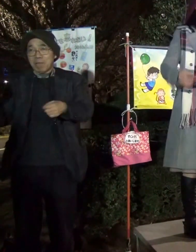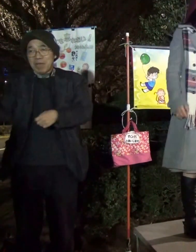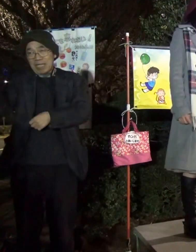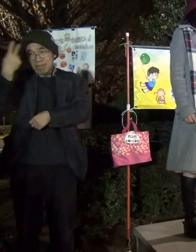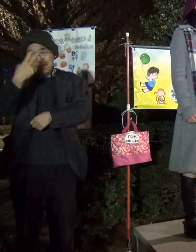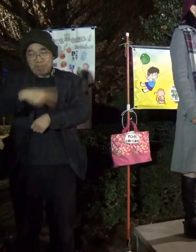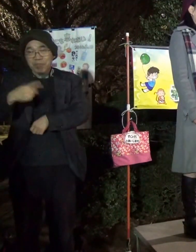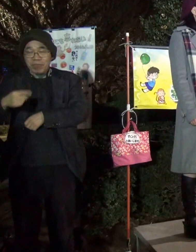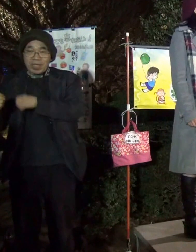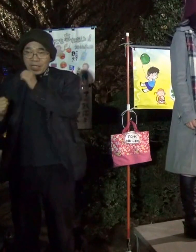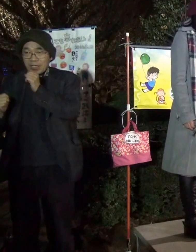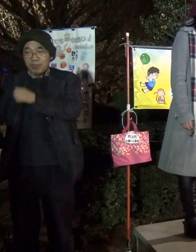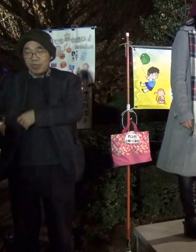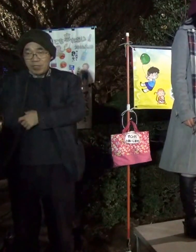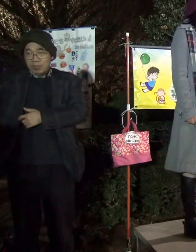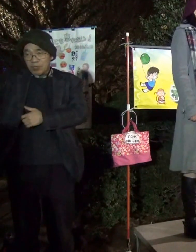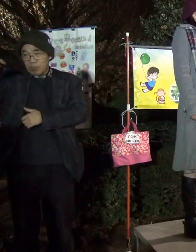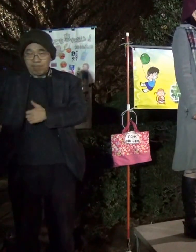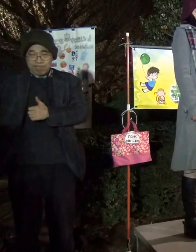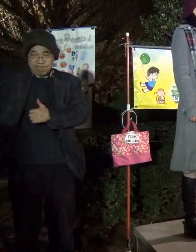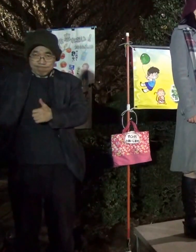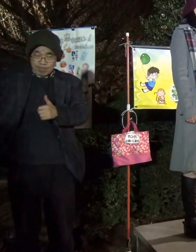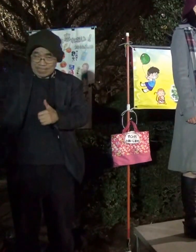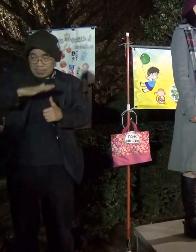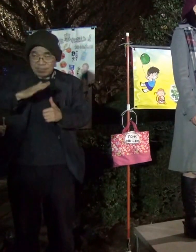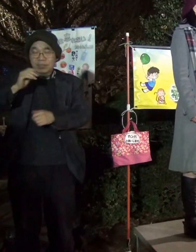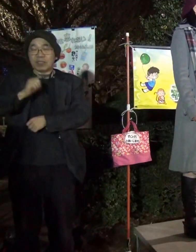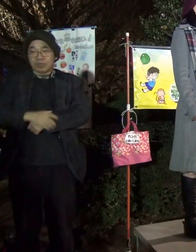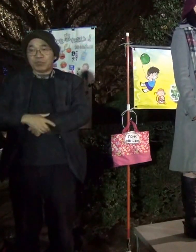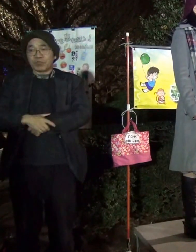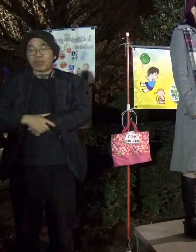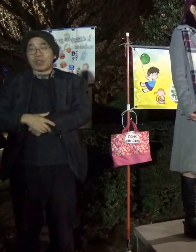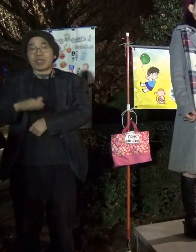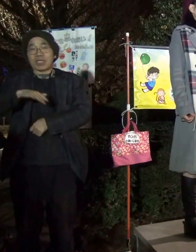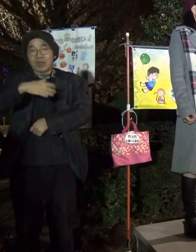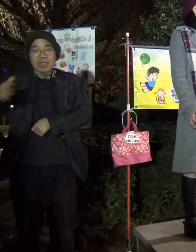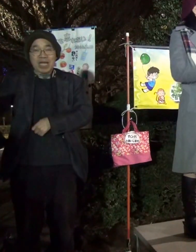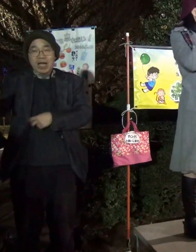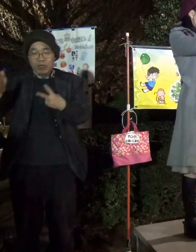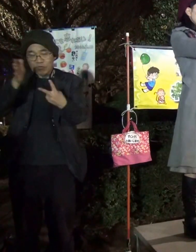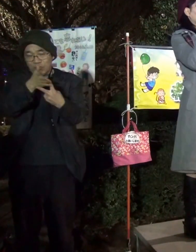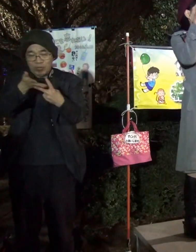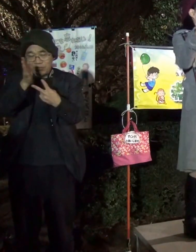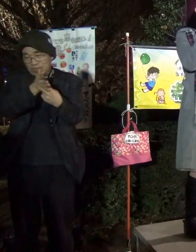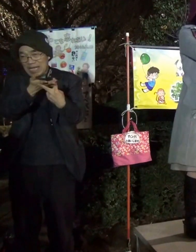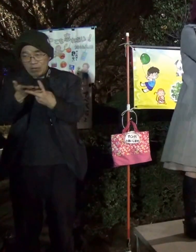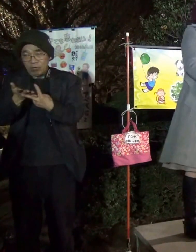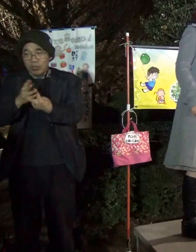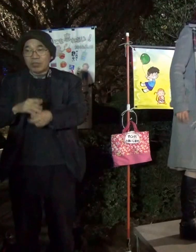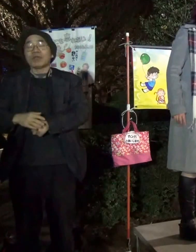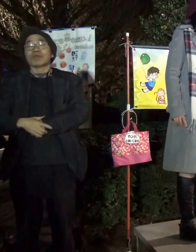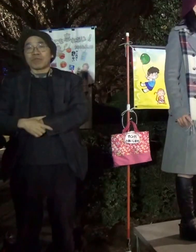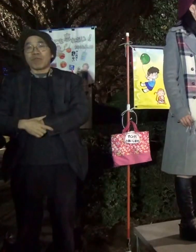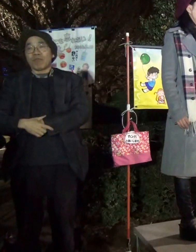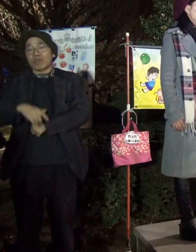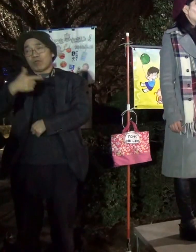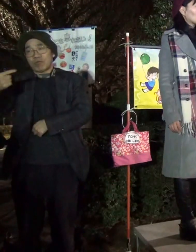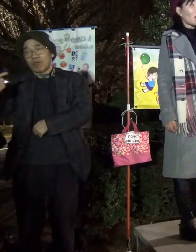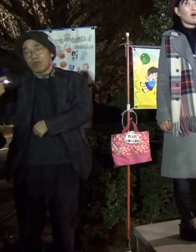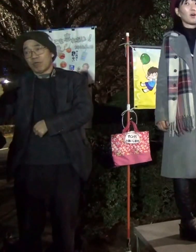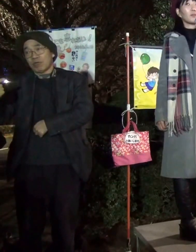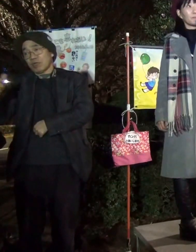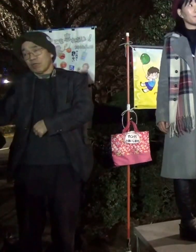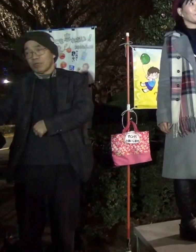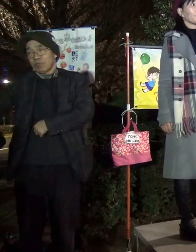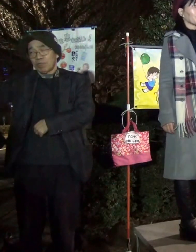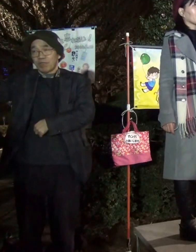ビビってますから、やばいと思ってますよ。 大分断もね、うん、また起こるん で、あるでしょう。いろんなものを投げ込んでくるでしょう。 そう、いろんな球投